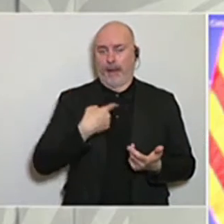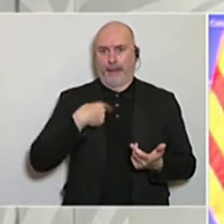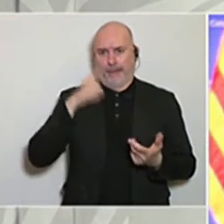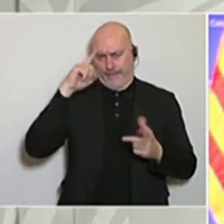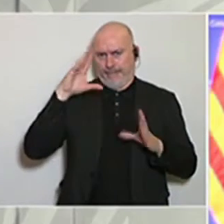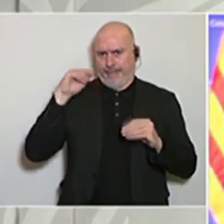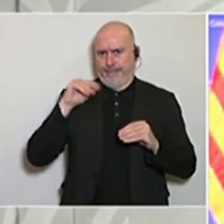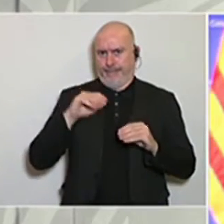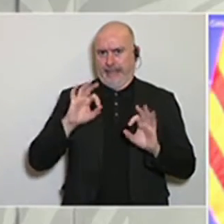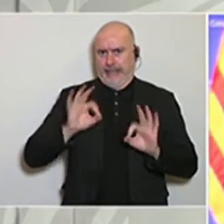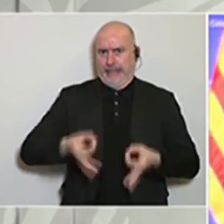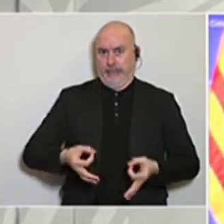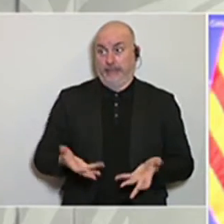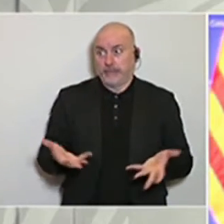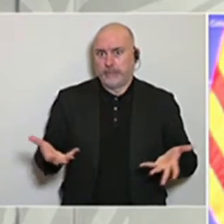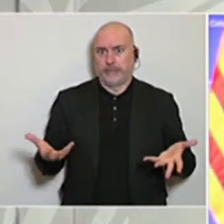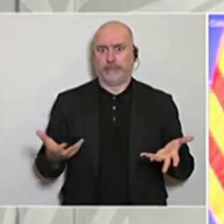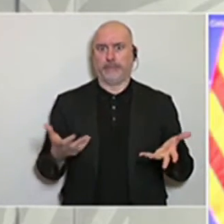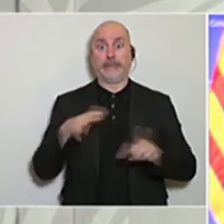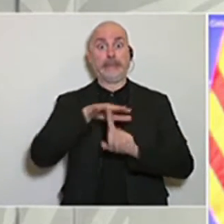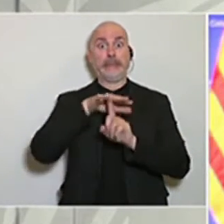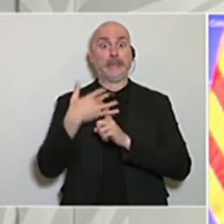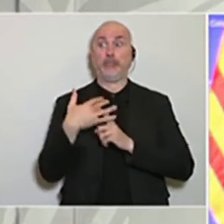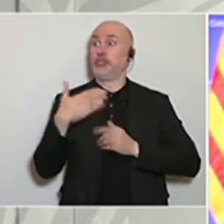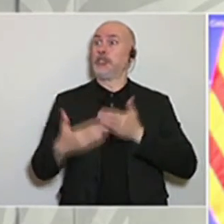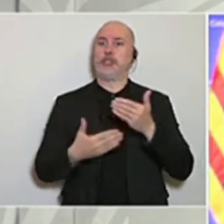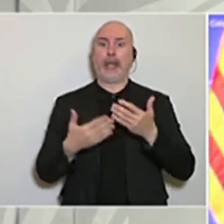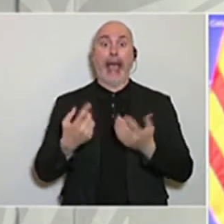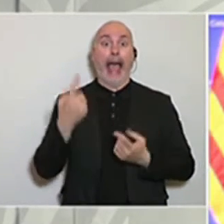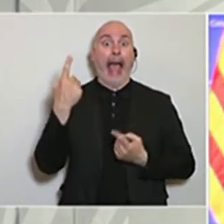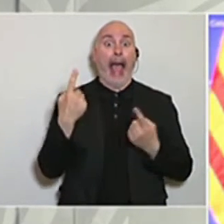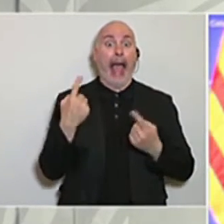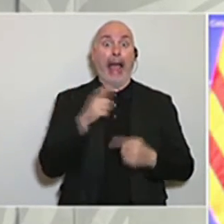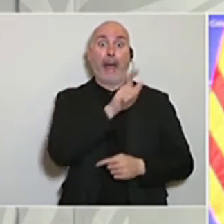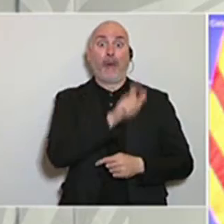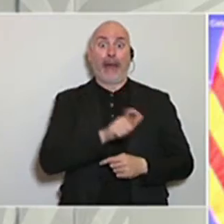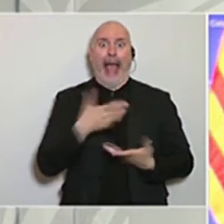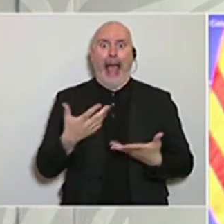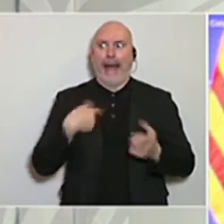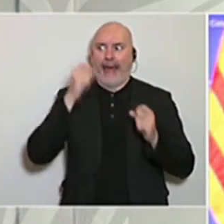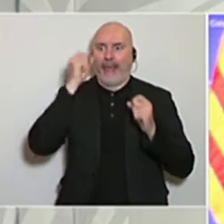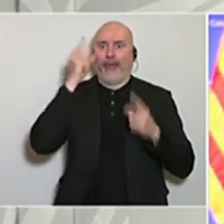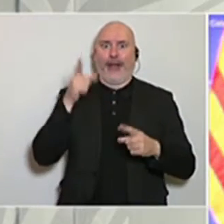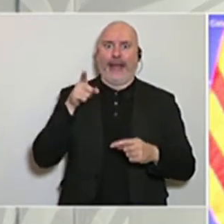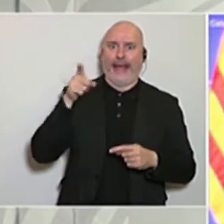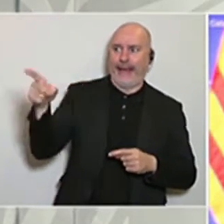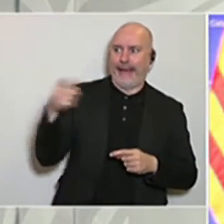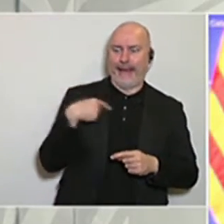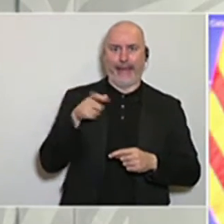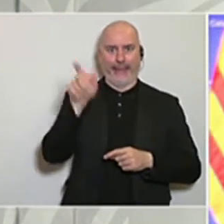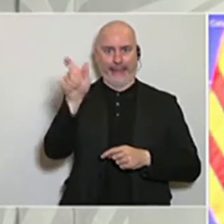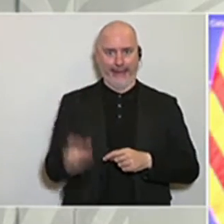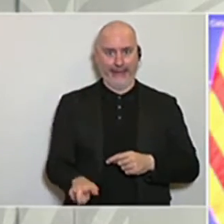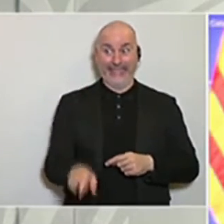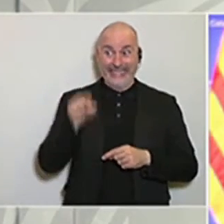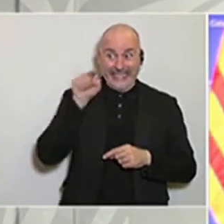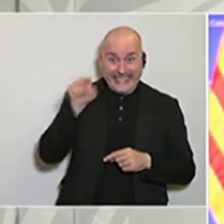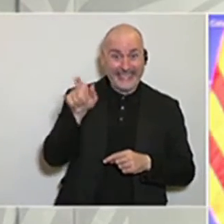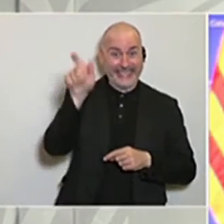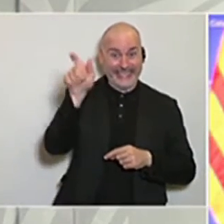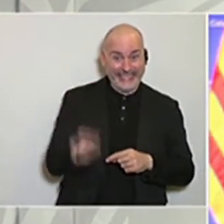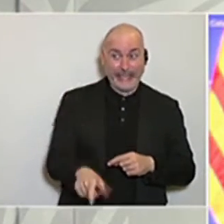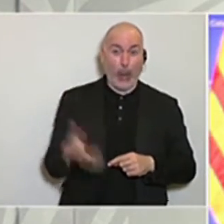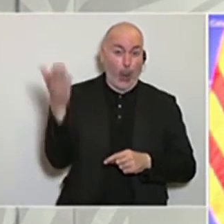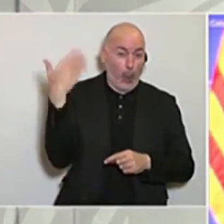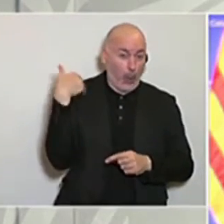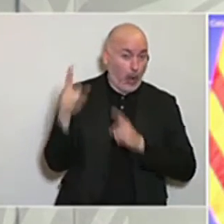que a aquestes alçades doncs, alguns descobreixin les praxis doncs, d'aquest senyor. De fet, quan aquestes praxis es feien contra Catalunya,